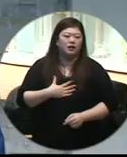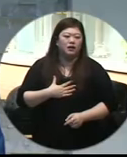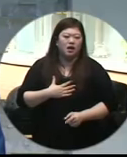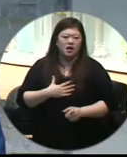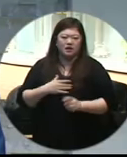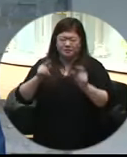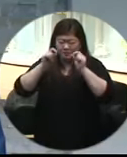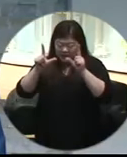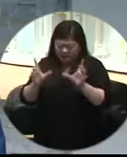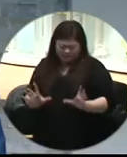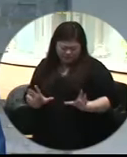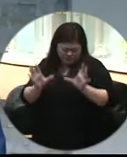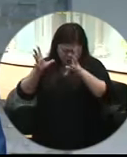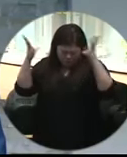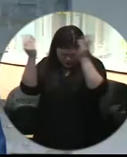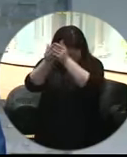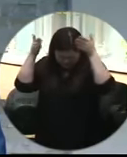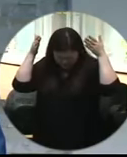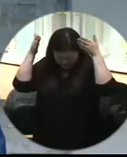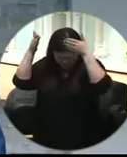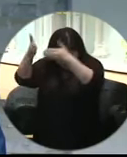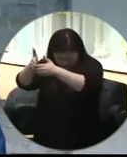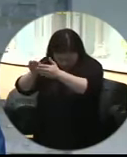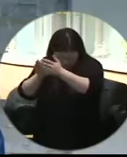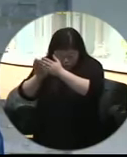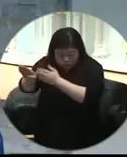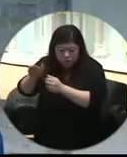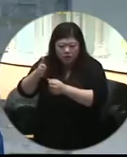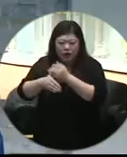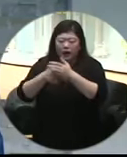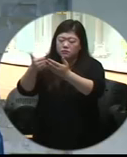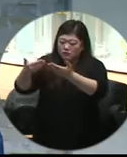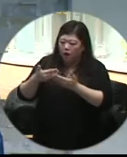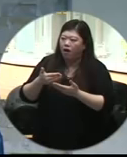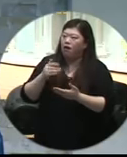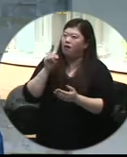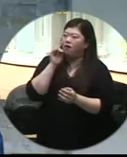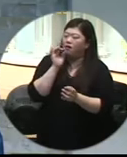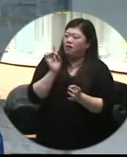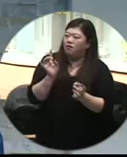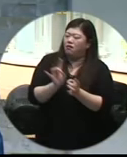올인했더니 하나님께서 놀라운 일을 전개하셨어요.